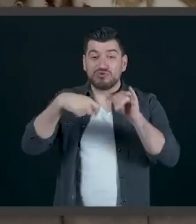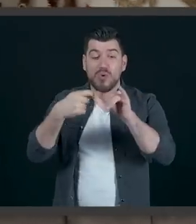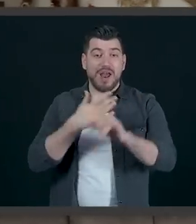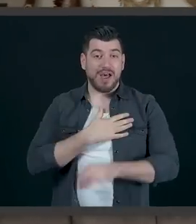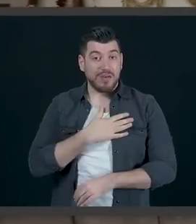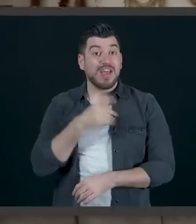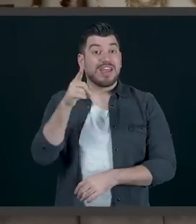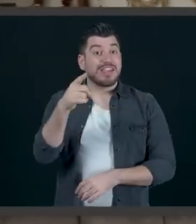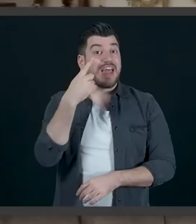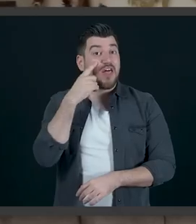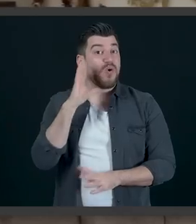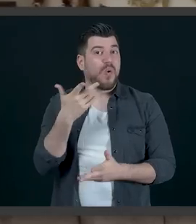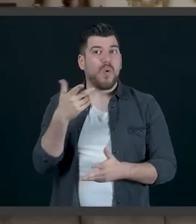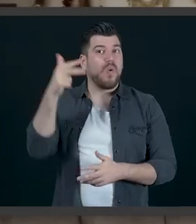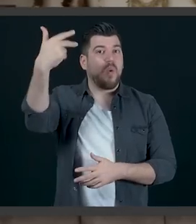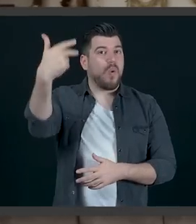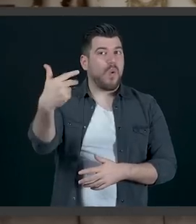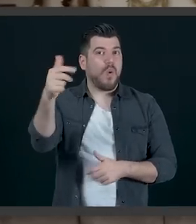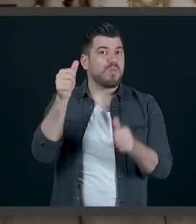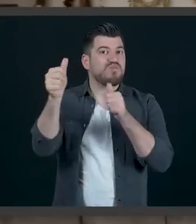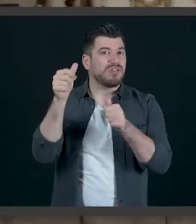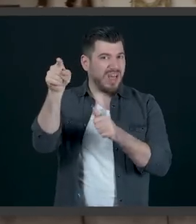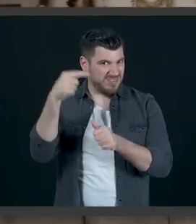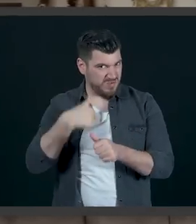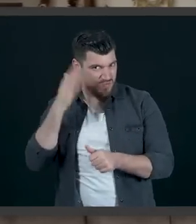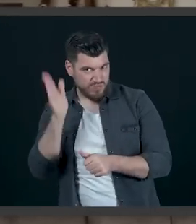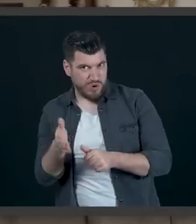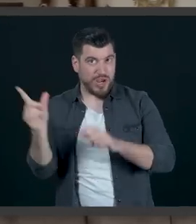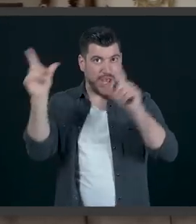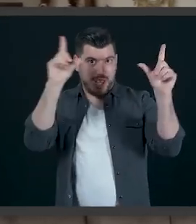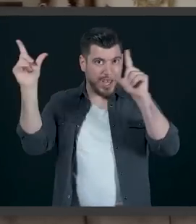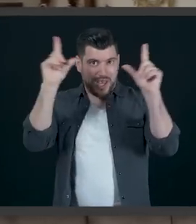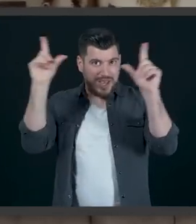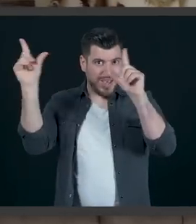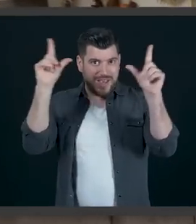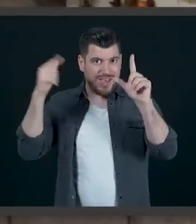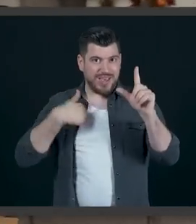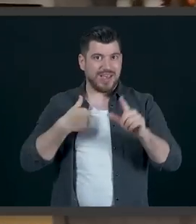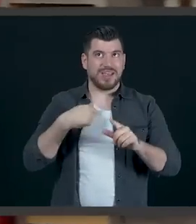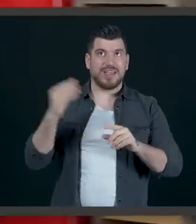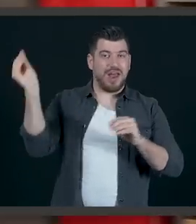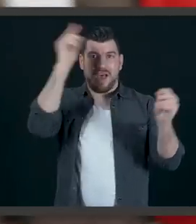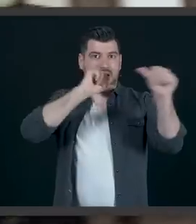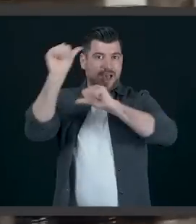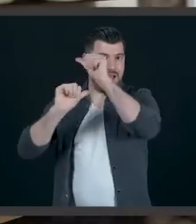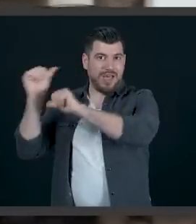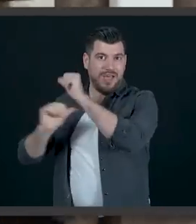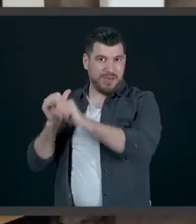subscribe στο κανάλι μου και για να δω πόσο μάγκας είναι ο φίλος μας στο μοντάζ, μπορεί να αλλάξει το subscribe και να το πάει και